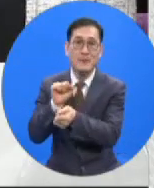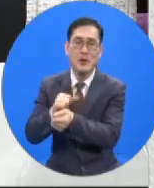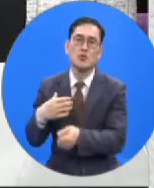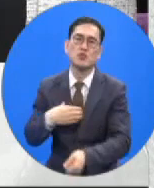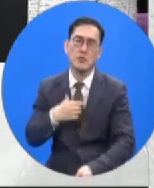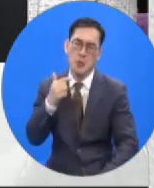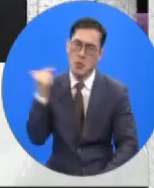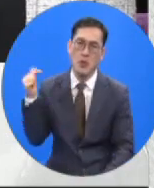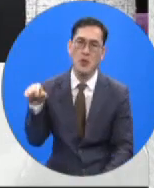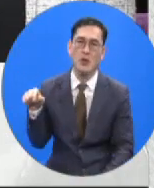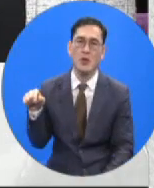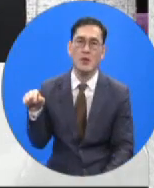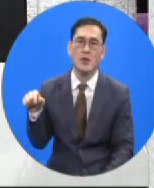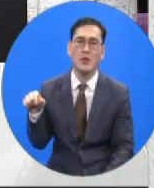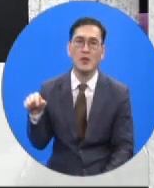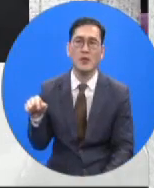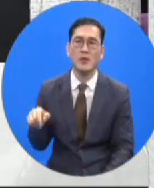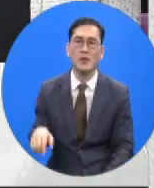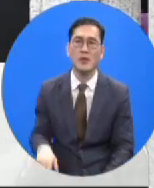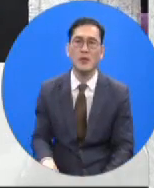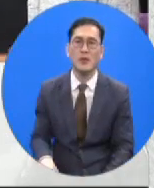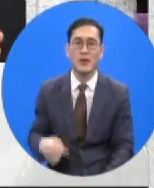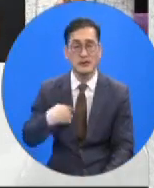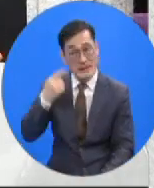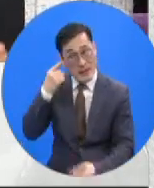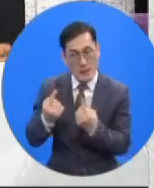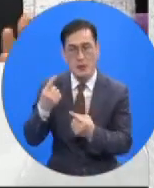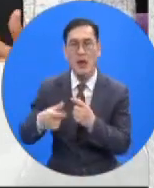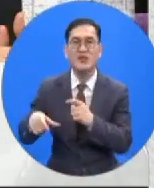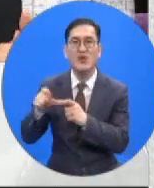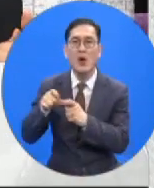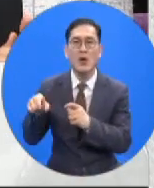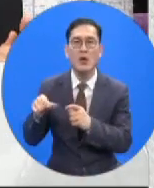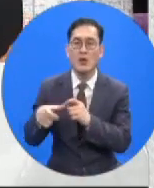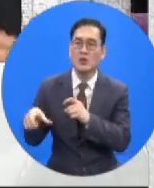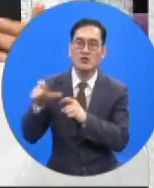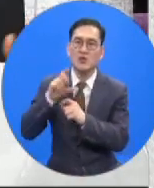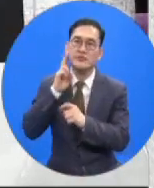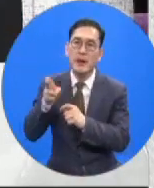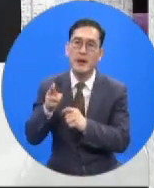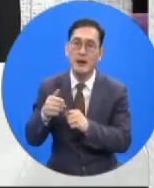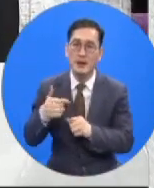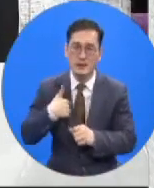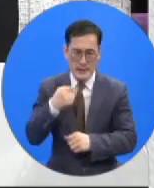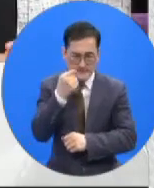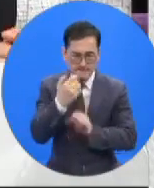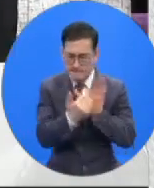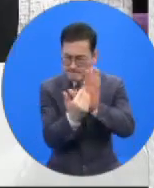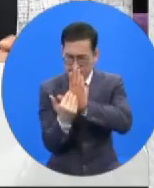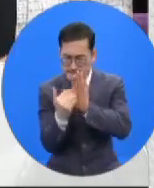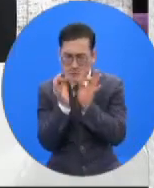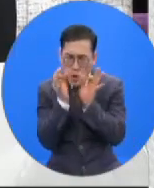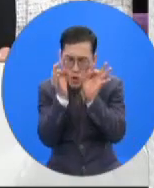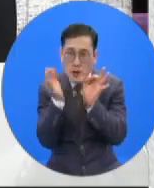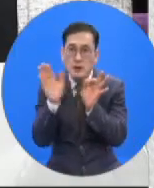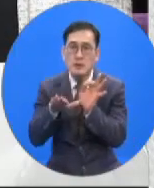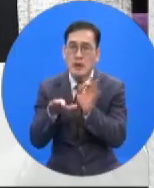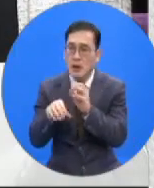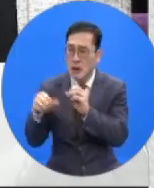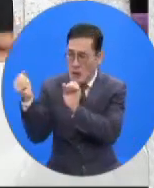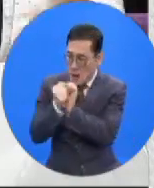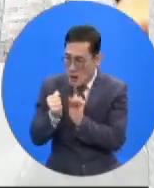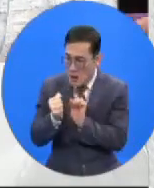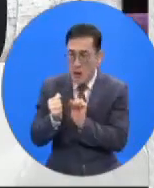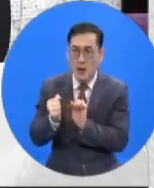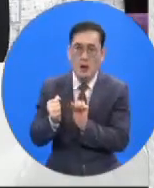이거는 우리가 항상 하는 것을 좋아하는 것 같다 무늬의 철저하게 방역을 했는데도 내가 확진 자 될 정도면 이렇게 병원장의 이야기